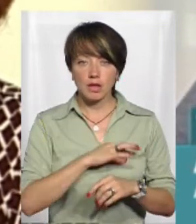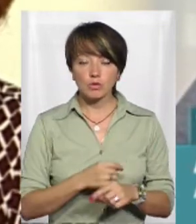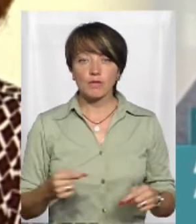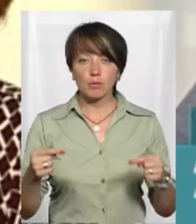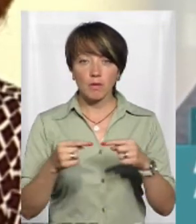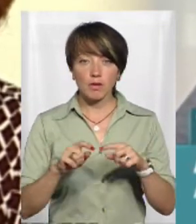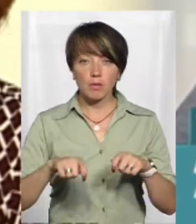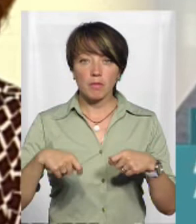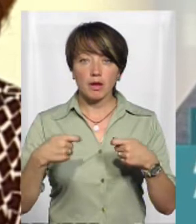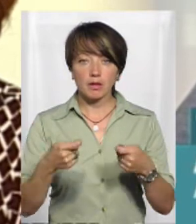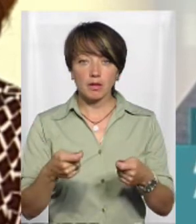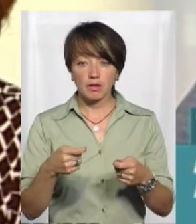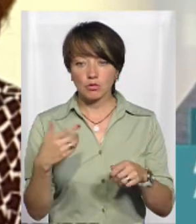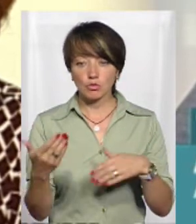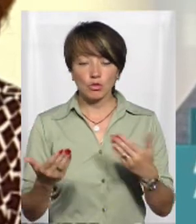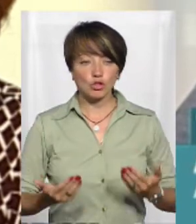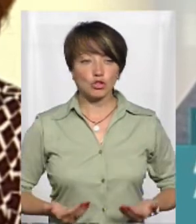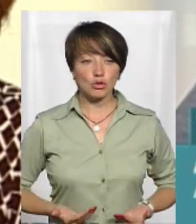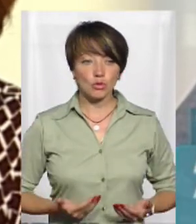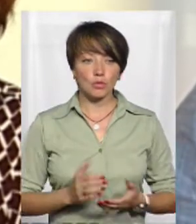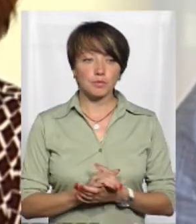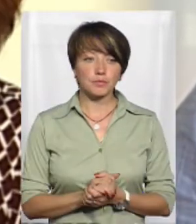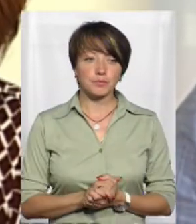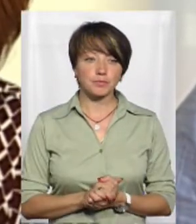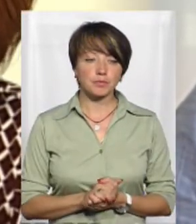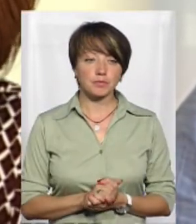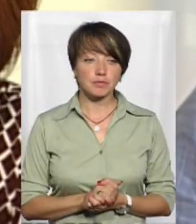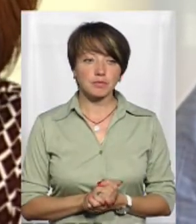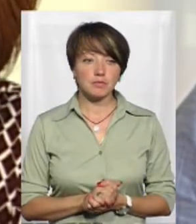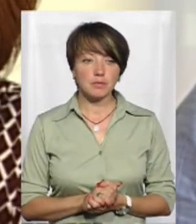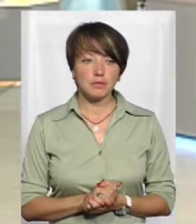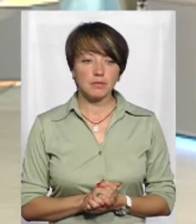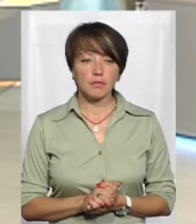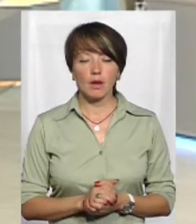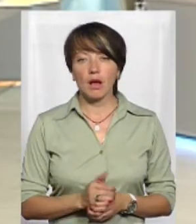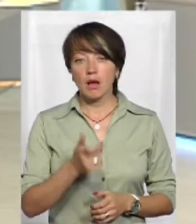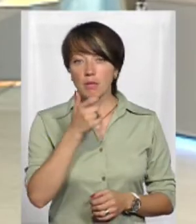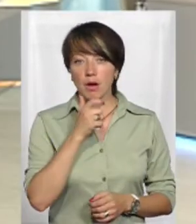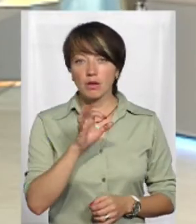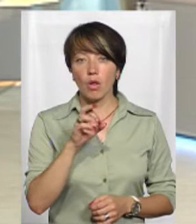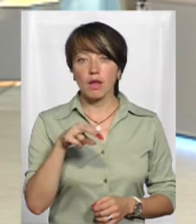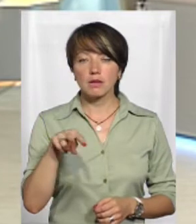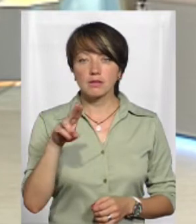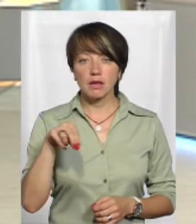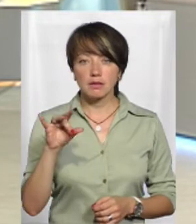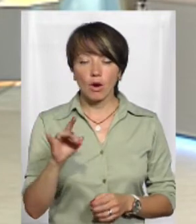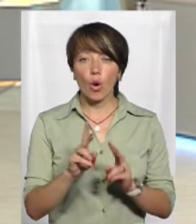передати проінвестоване житло цим інвесторам. Пане Олександре, а хто у нас будує